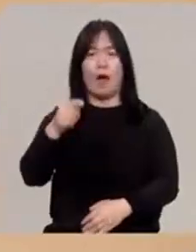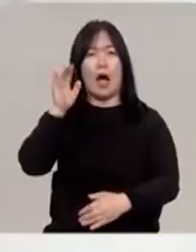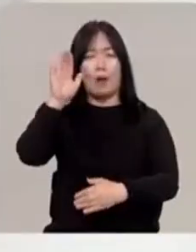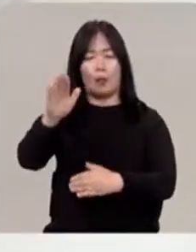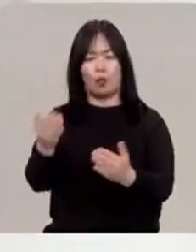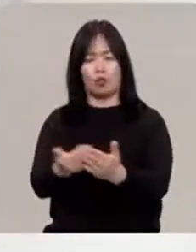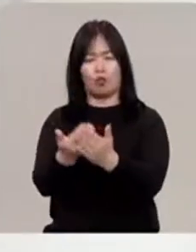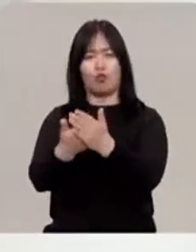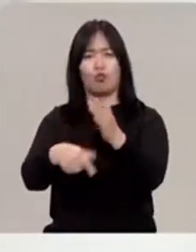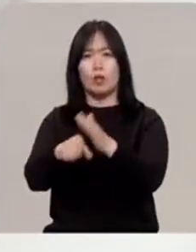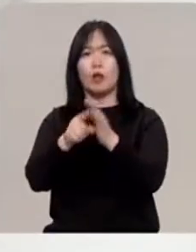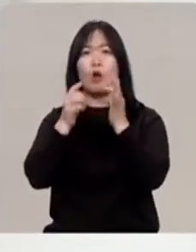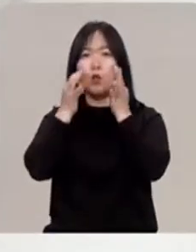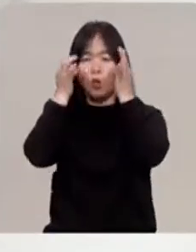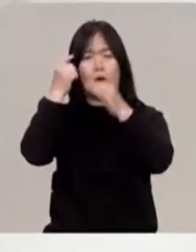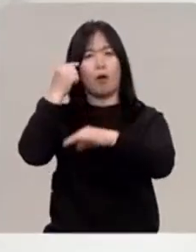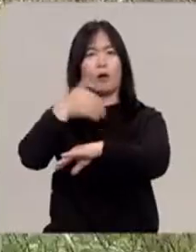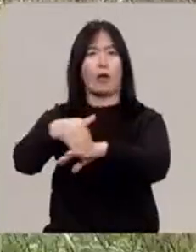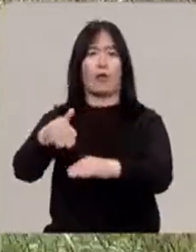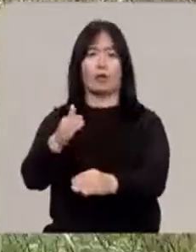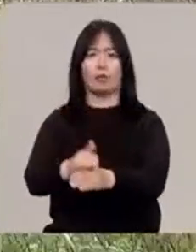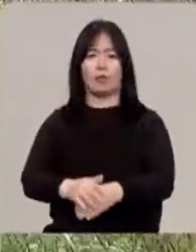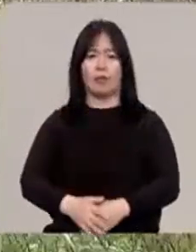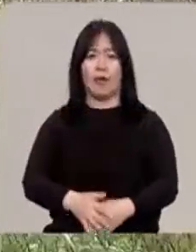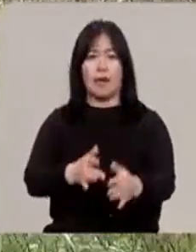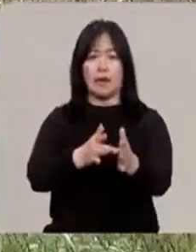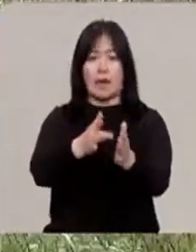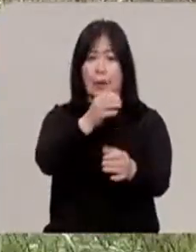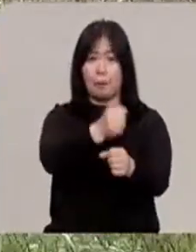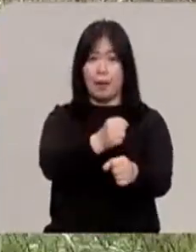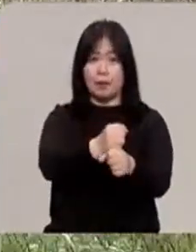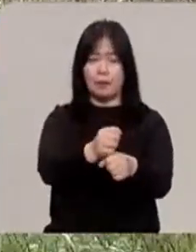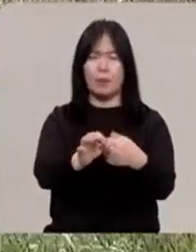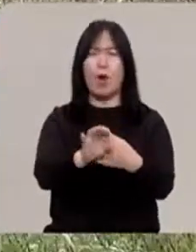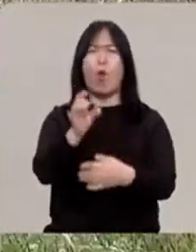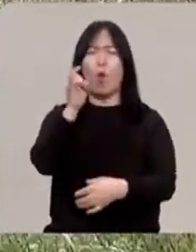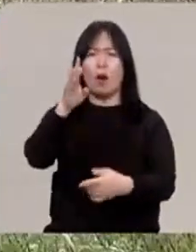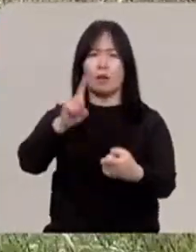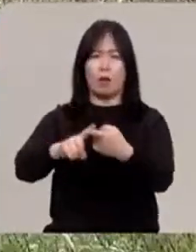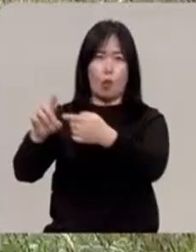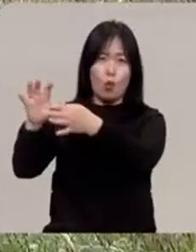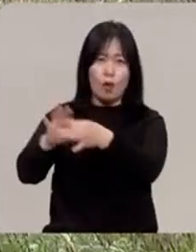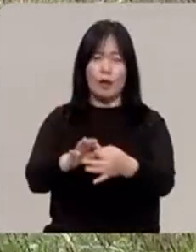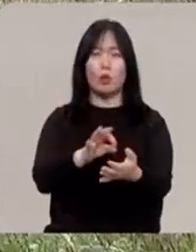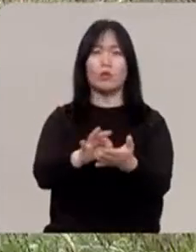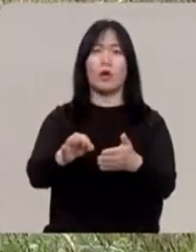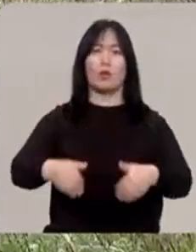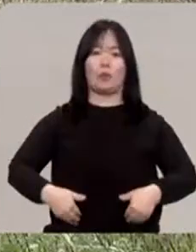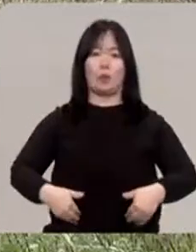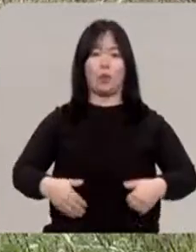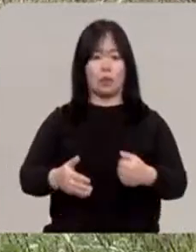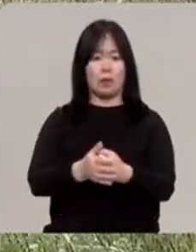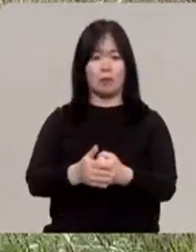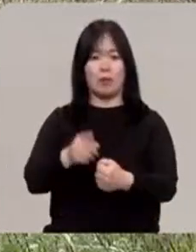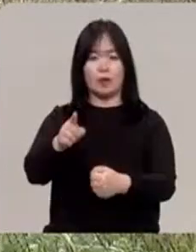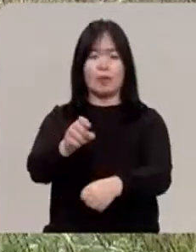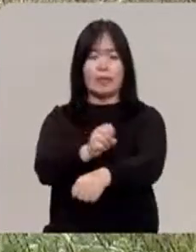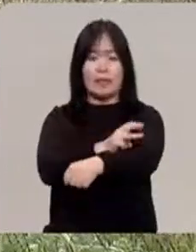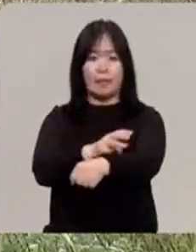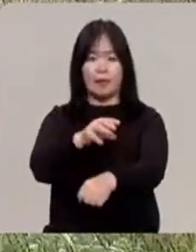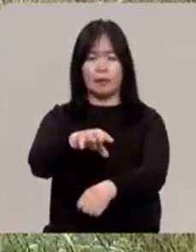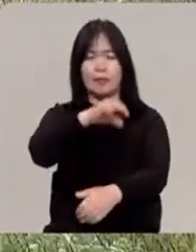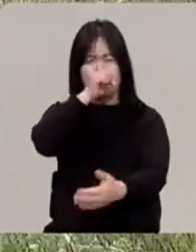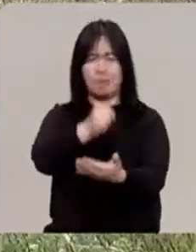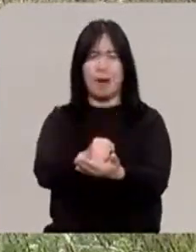키우는 방안을 추진하고 있습니다 약을 만든다고 치면 원료가 계속 지속적으로 사용되야 되기 때문에 만금이